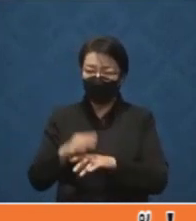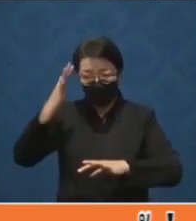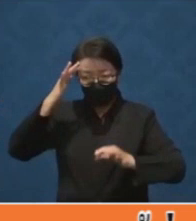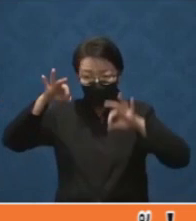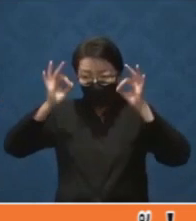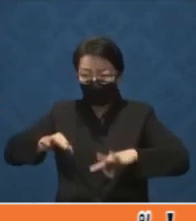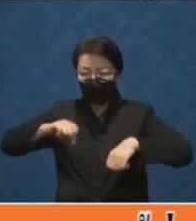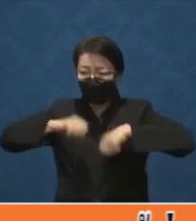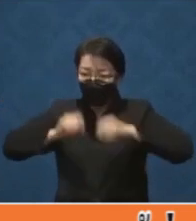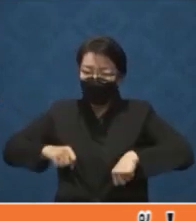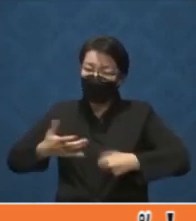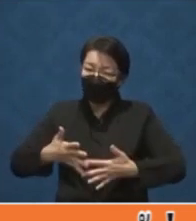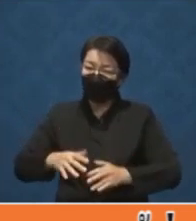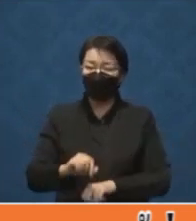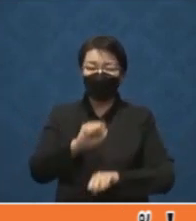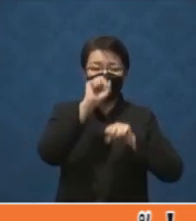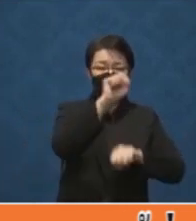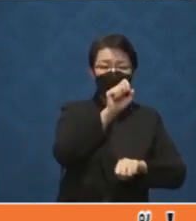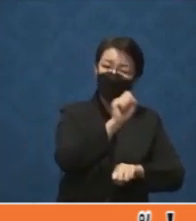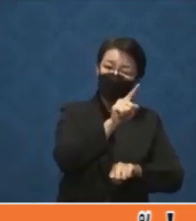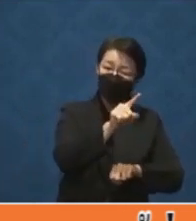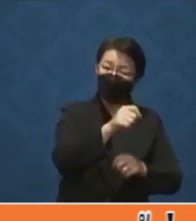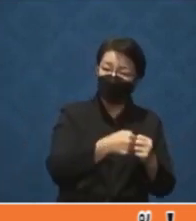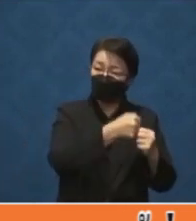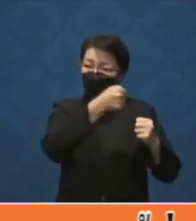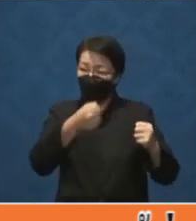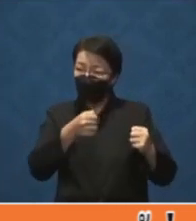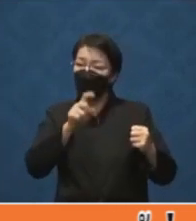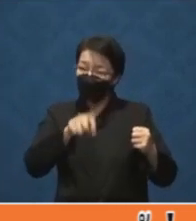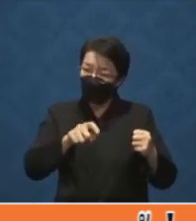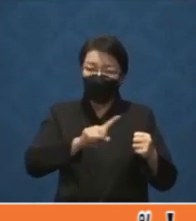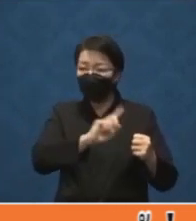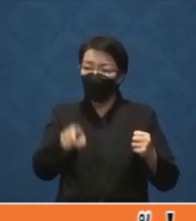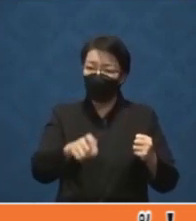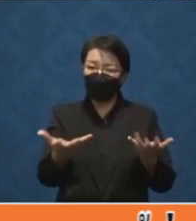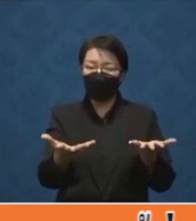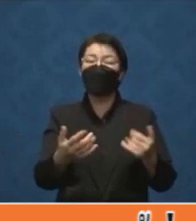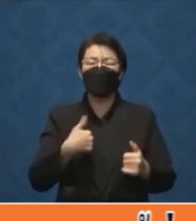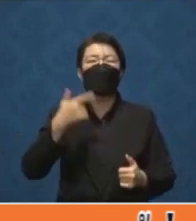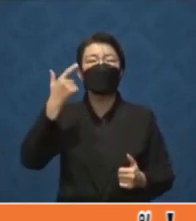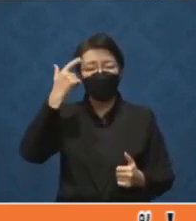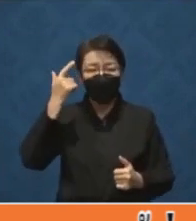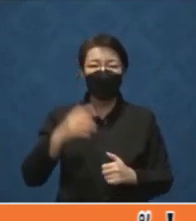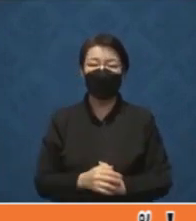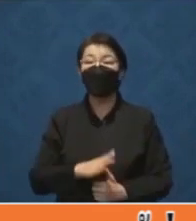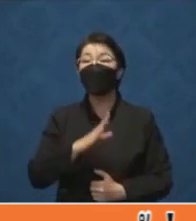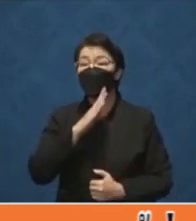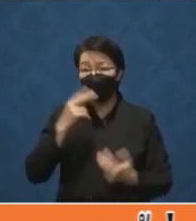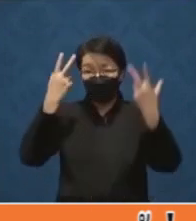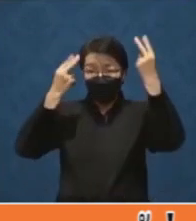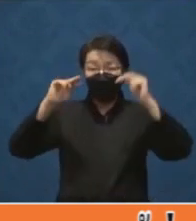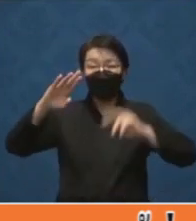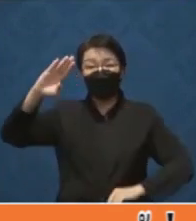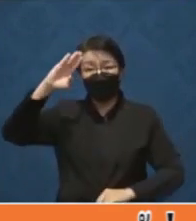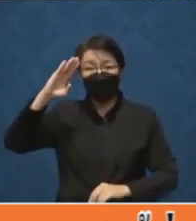ดสินใจได้ว่าการประกาศสถานการณ์ฉุกเฉินในแต่ละครั้งนั้นจำเป็นหรือไม่จำเป็นถ้